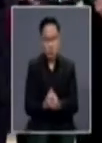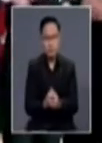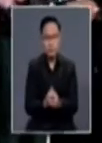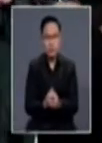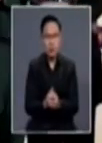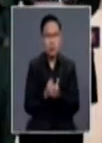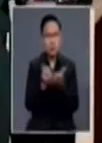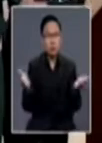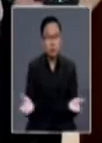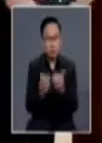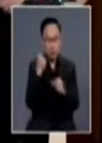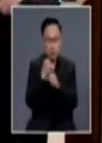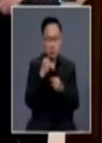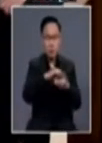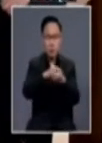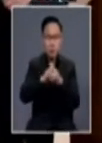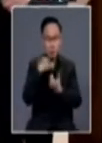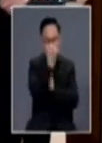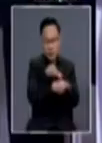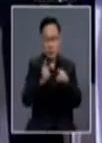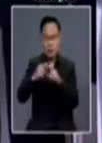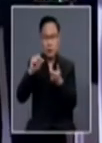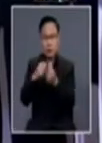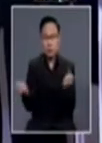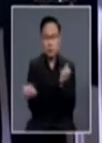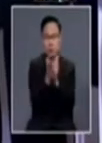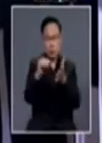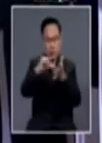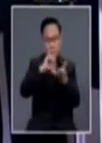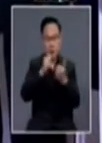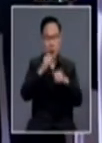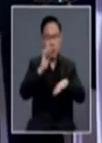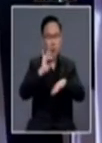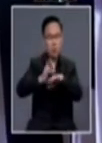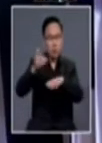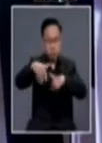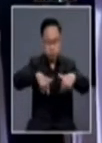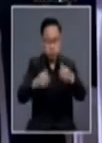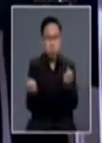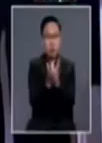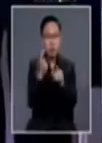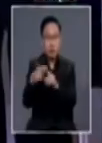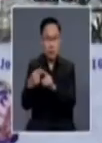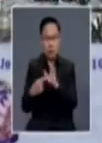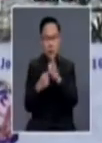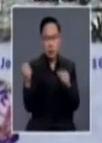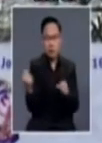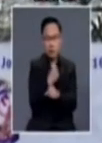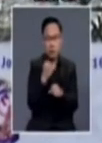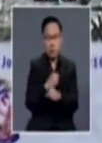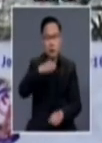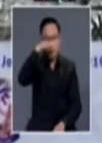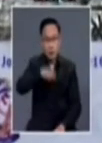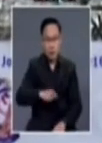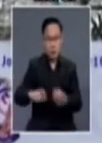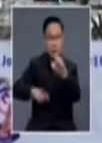สริมความร่วมมือระหว่างประเทศในการจัดการสาธารณภัยการฝึก AMHEC 2016ระหว่างประเทศไทยสหพันธรัฐรั